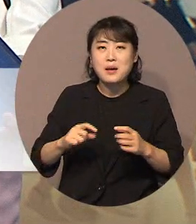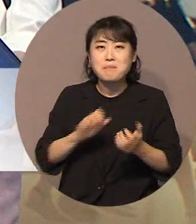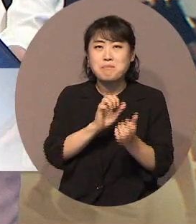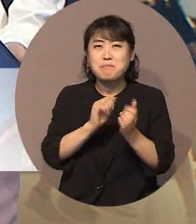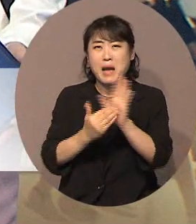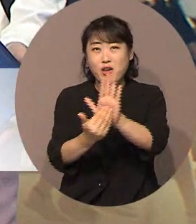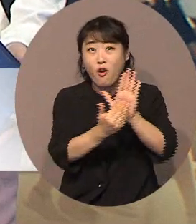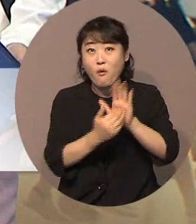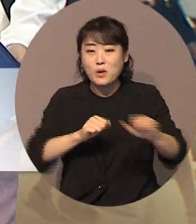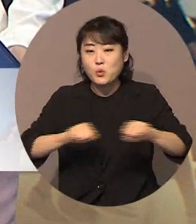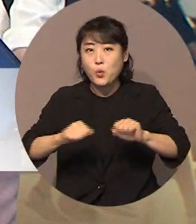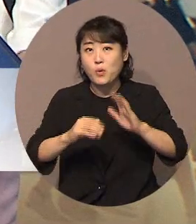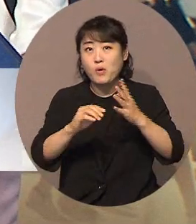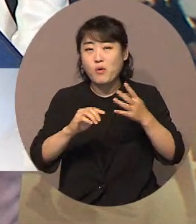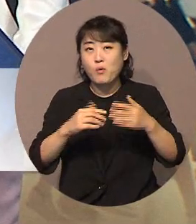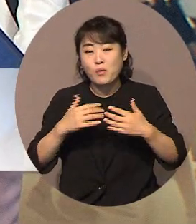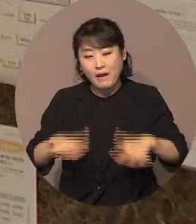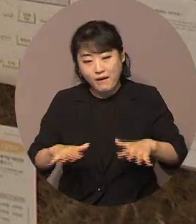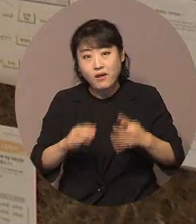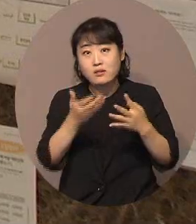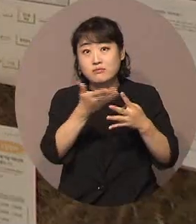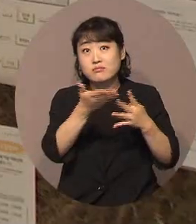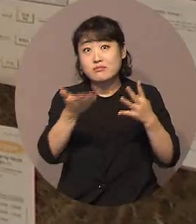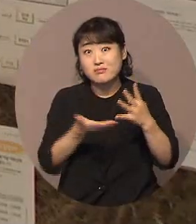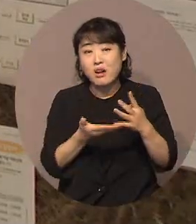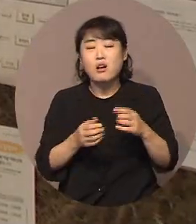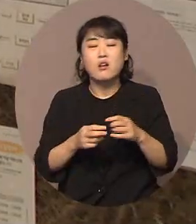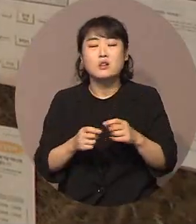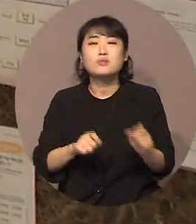연기했습니다. 김지혜 기자입니다.